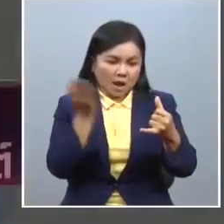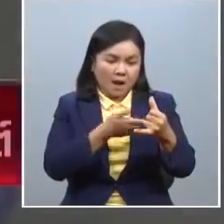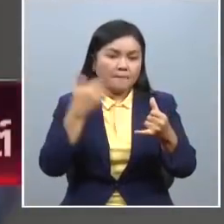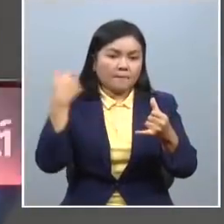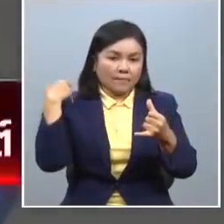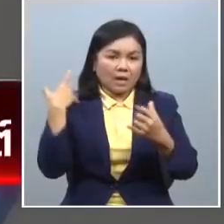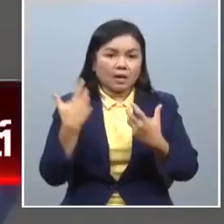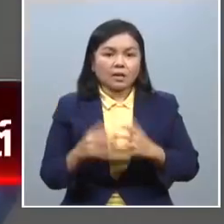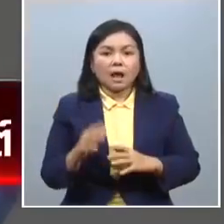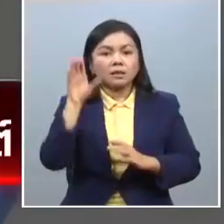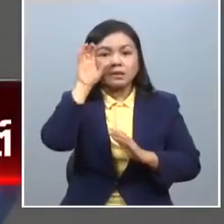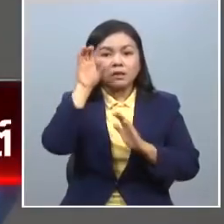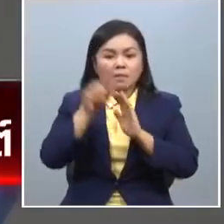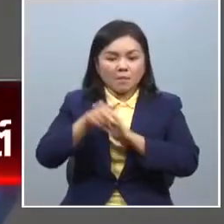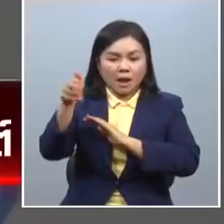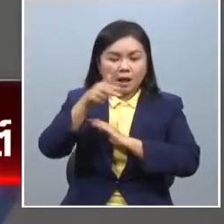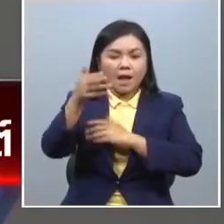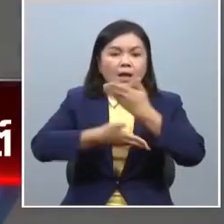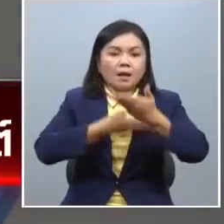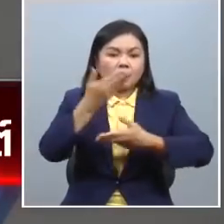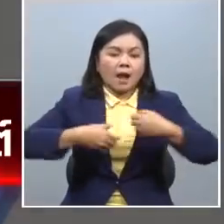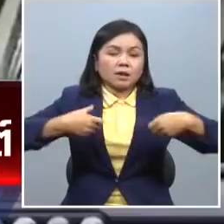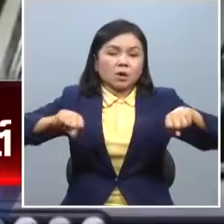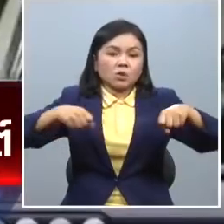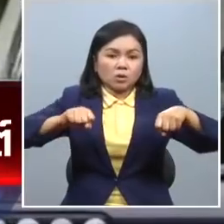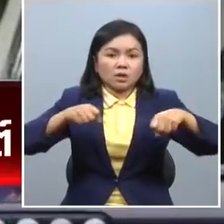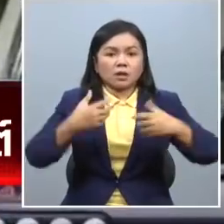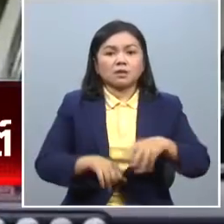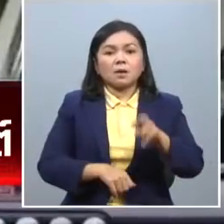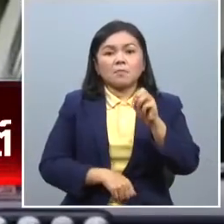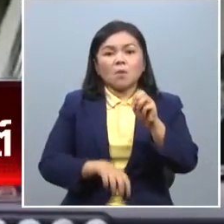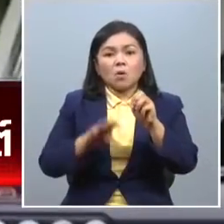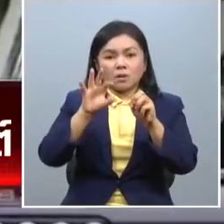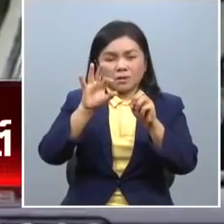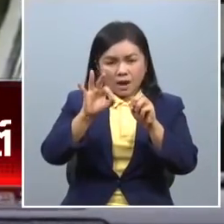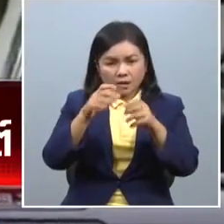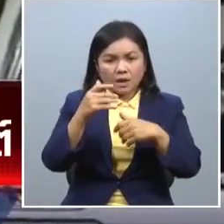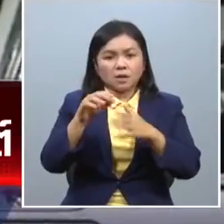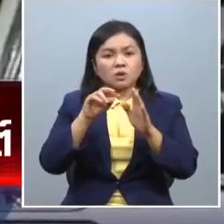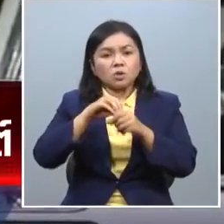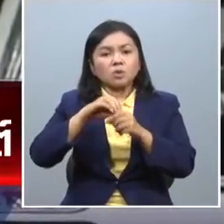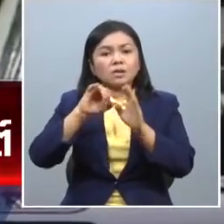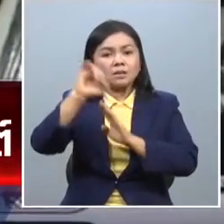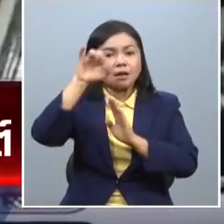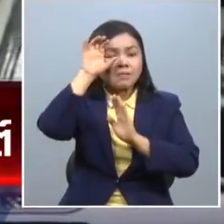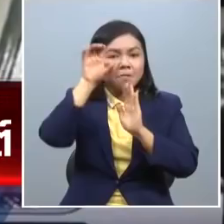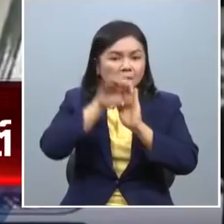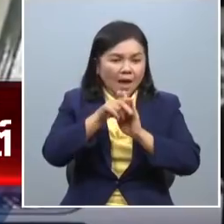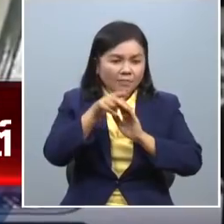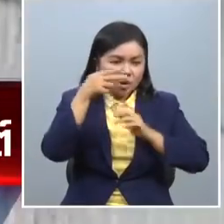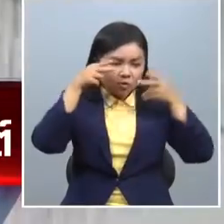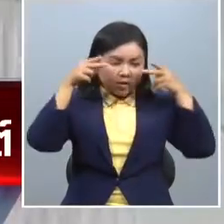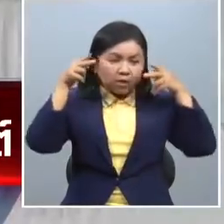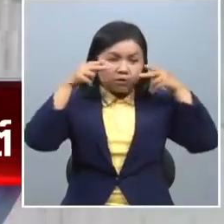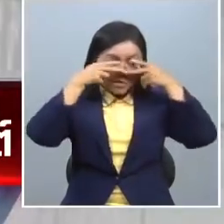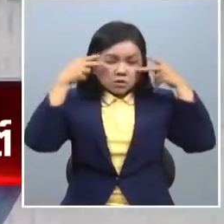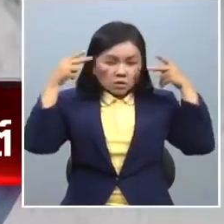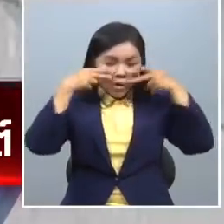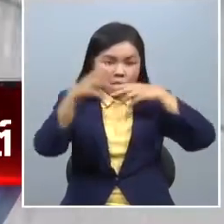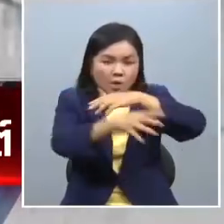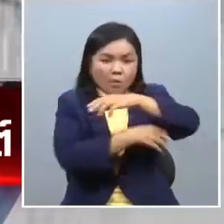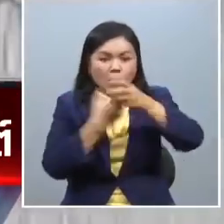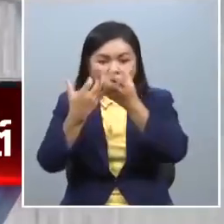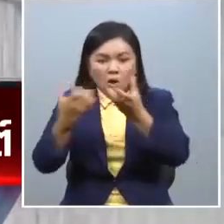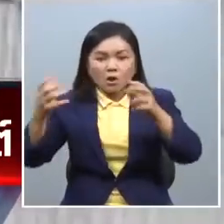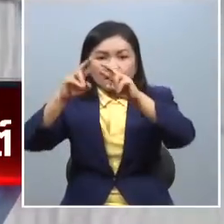เวณหน้าร้านขายอะไหล่รถจักรยานยนต์เลขที่189หมู่10ตำบลขี้เหล็กอำเภอแม่แตงจังหวัดเชียงใหม่จับภาพคนร้ายที่ก่อเหตุเข้าไปขโมยอะไหล่รถภายในร้านและ